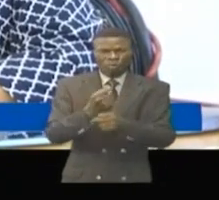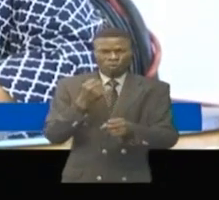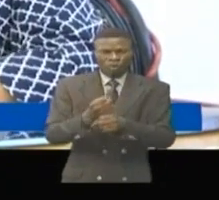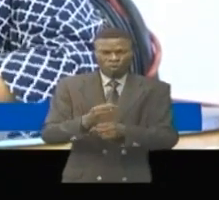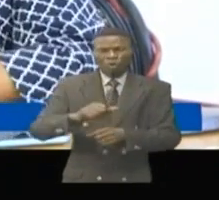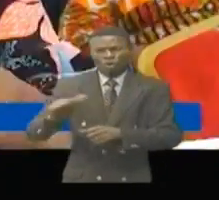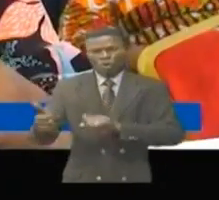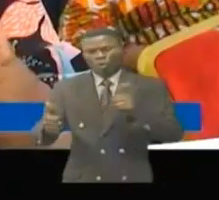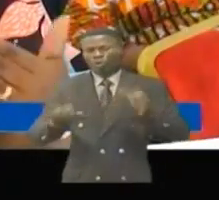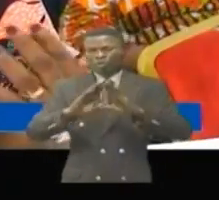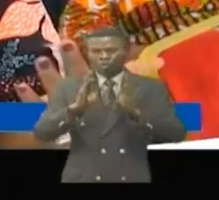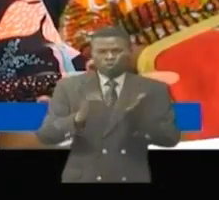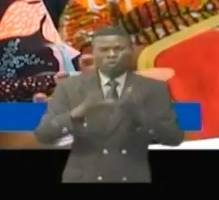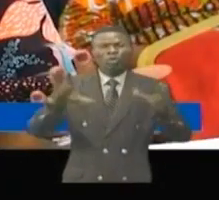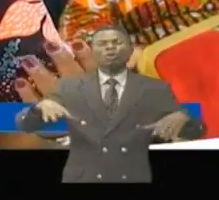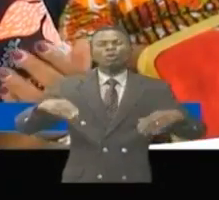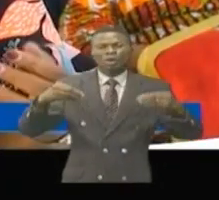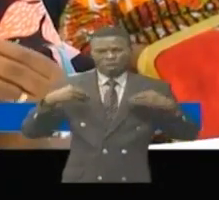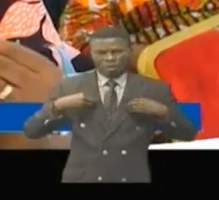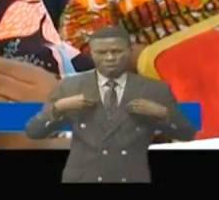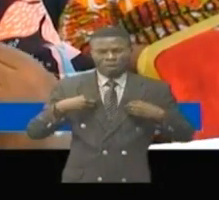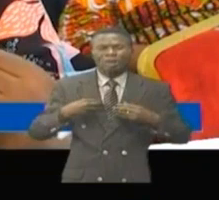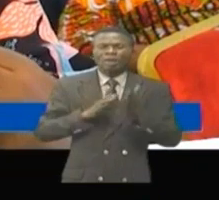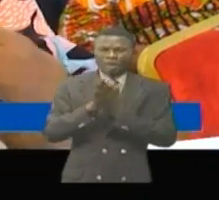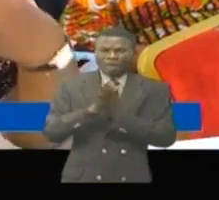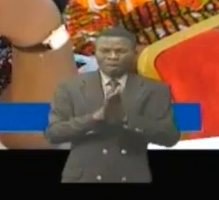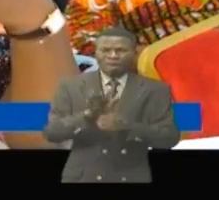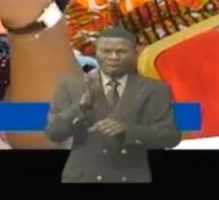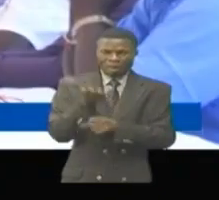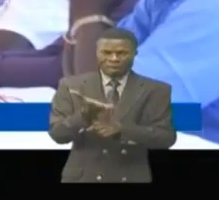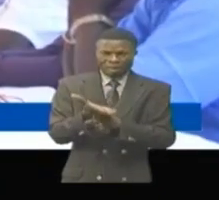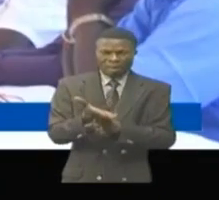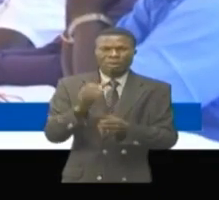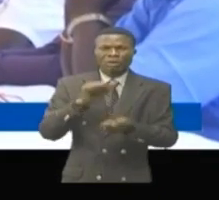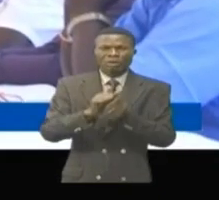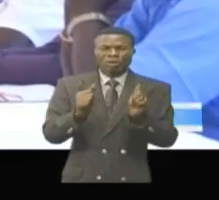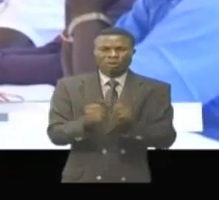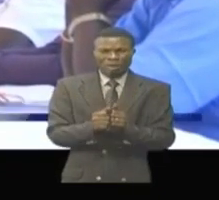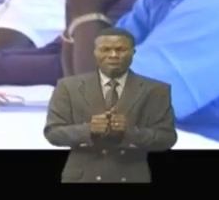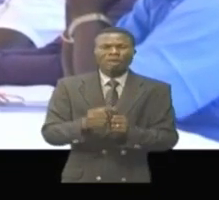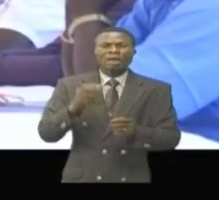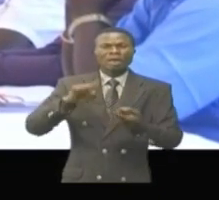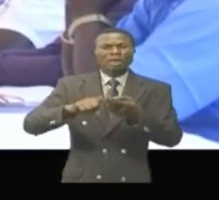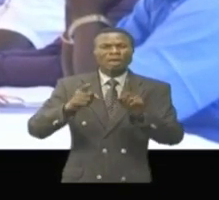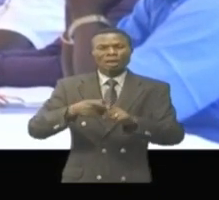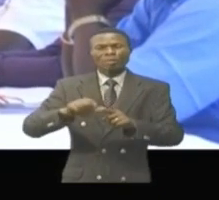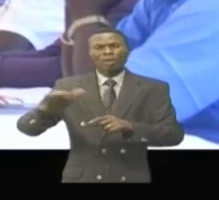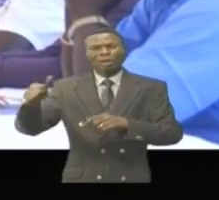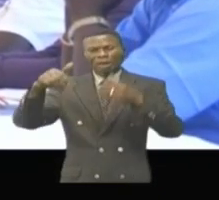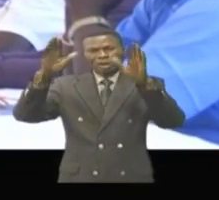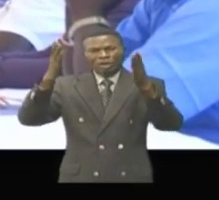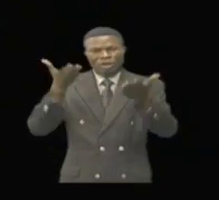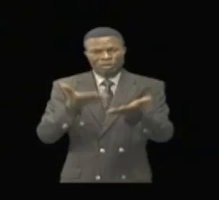et les autres, afin qu'ils soient considérés à l'instar de leurs collègues expatriés.